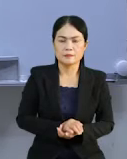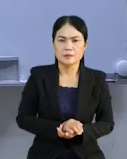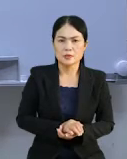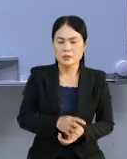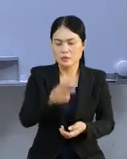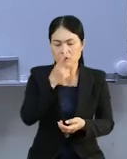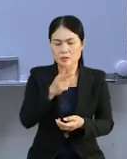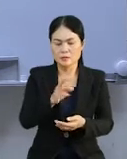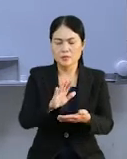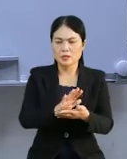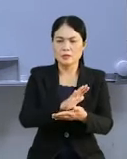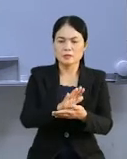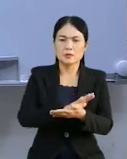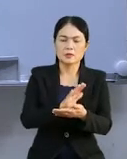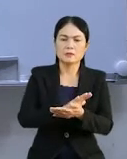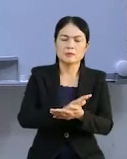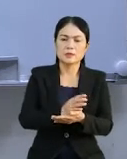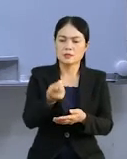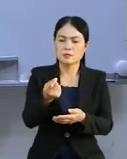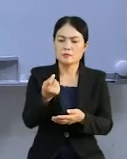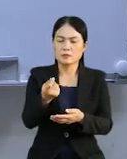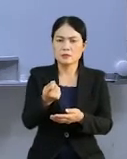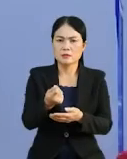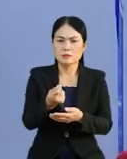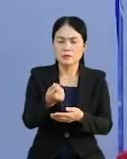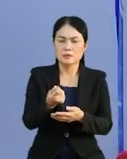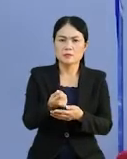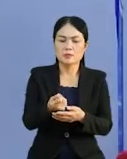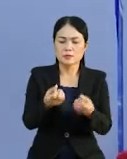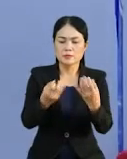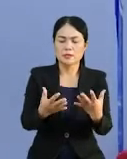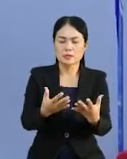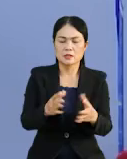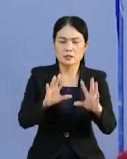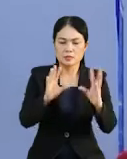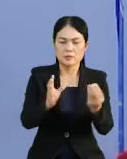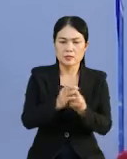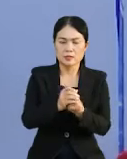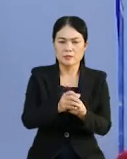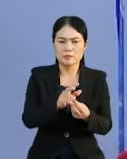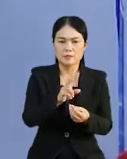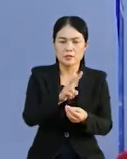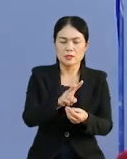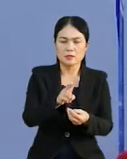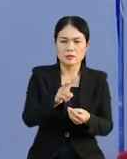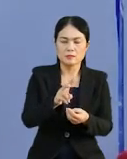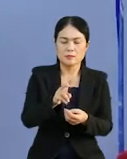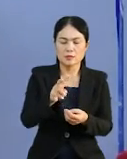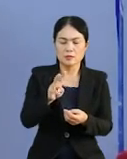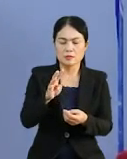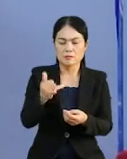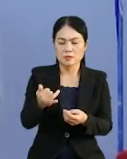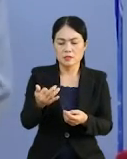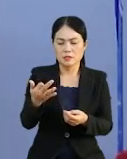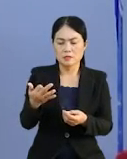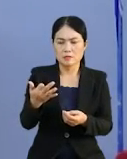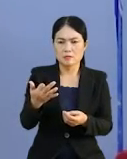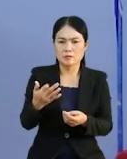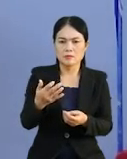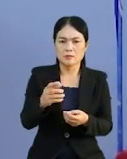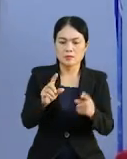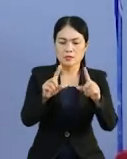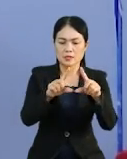chẳng khởi con miên cọ đạp sẩn lật miên cọ đạp còn màn sẩn lật cứ miên chấm nuôn pí bốn trầm muối trầm bấy sẩn